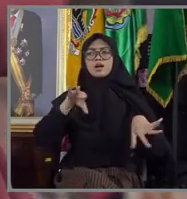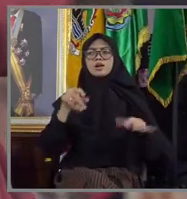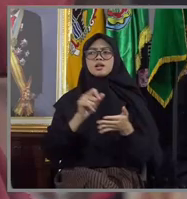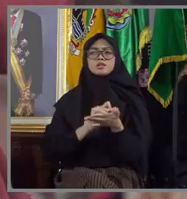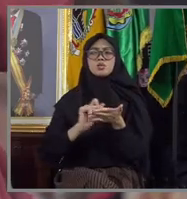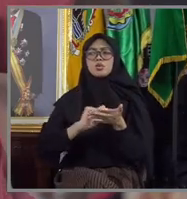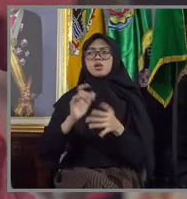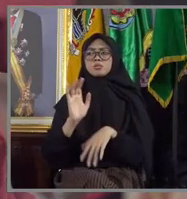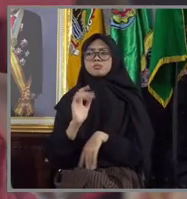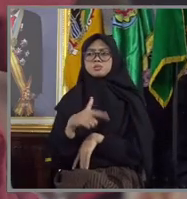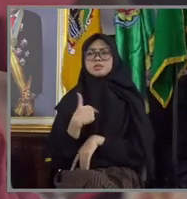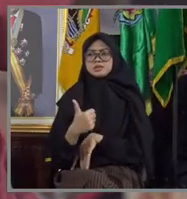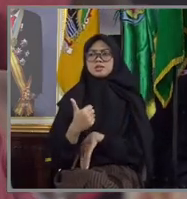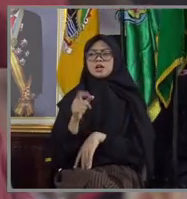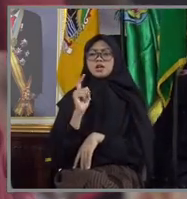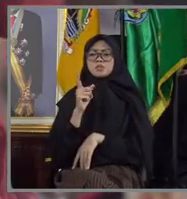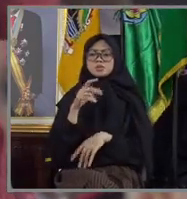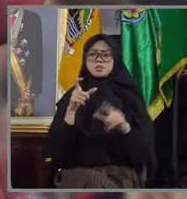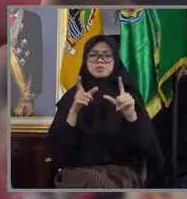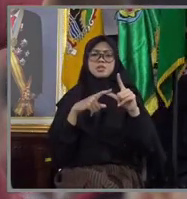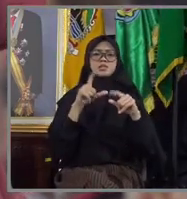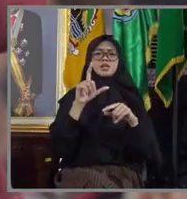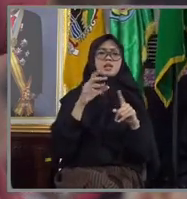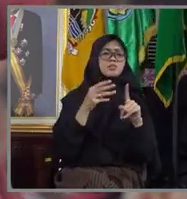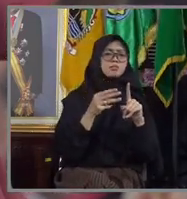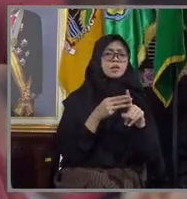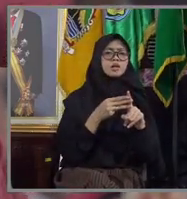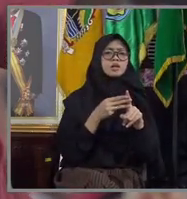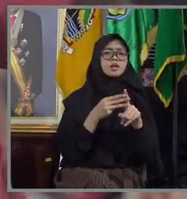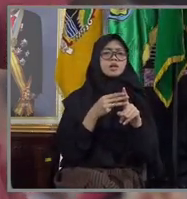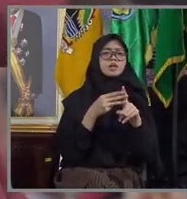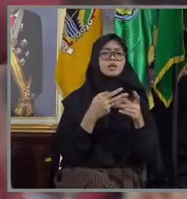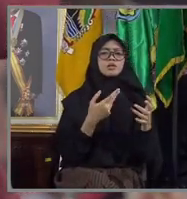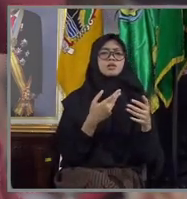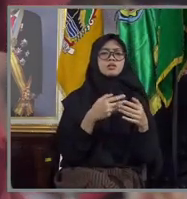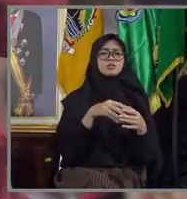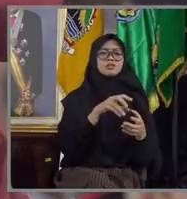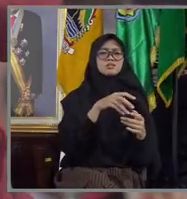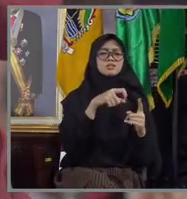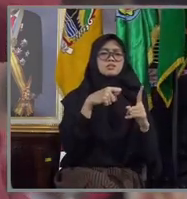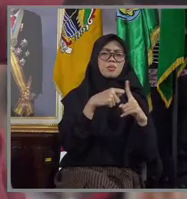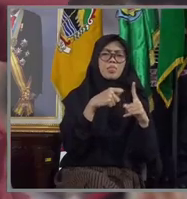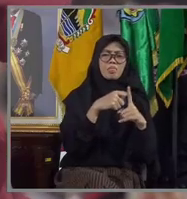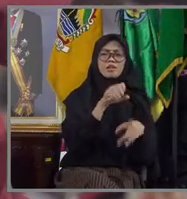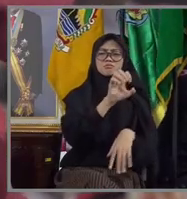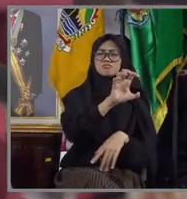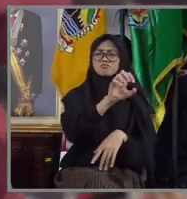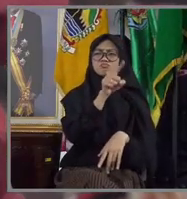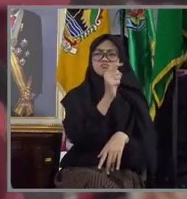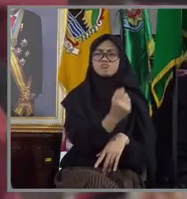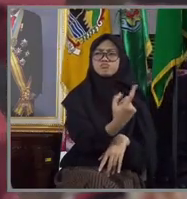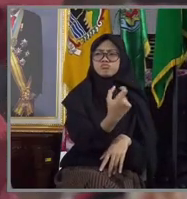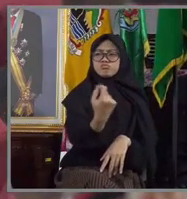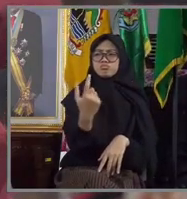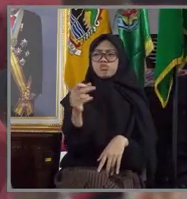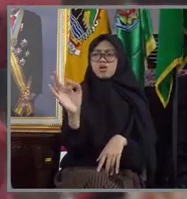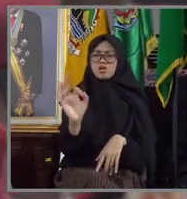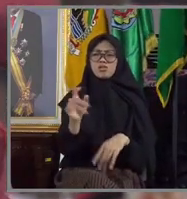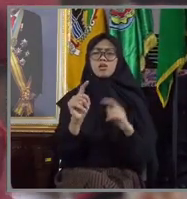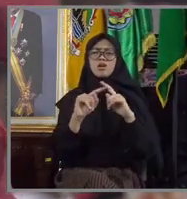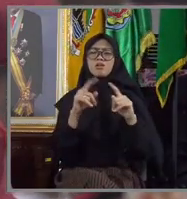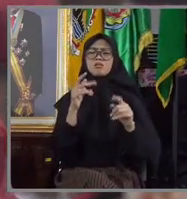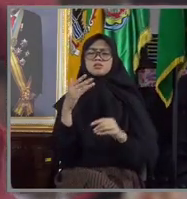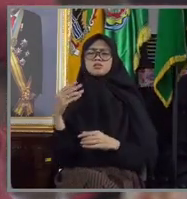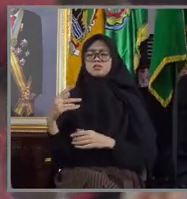sekolah karena karena SLB itu tidak ada disetiap Kecamatan maka dari itu yang dari tempat jauh Apakah harus bersekolah dari jauh untuk